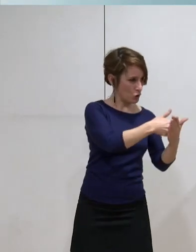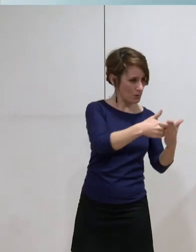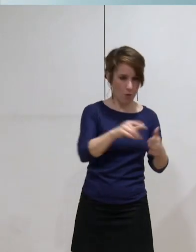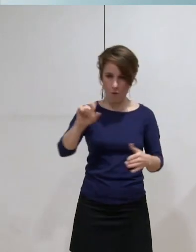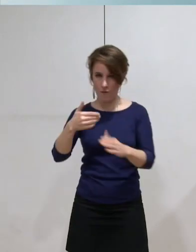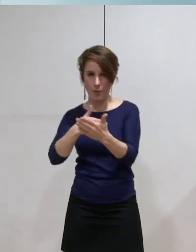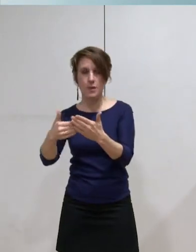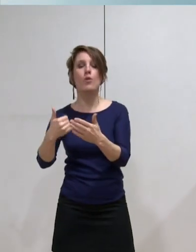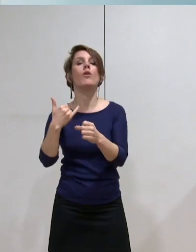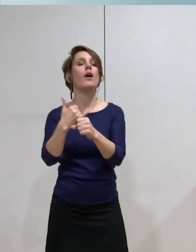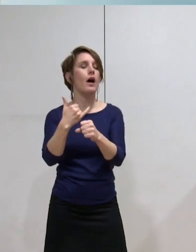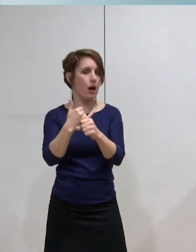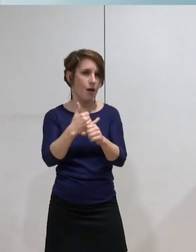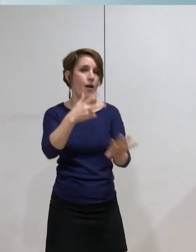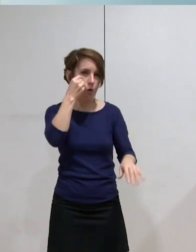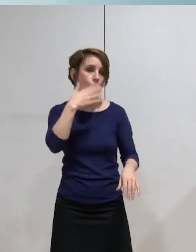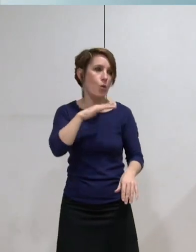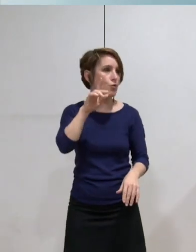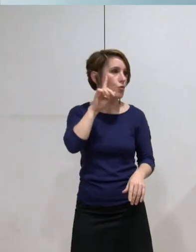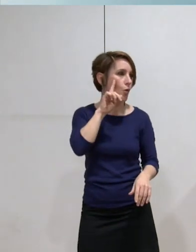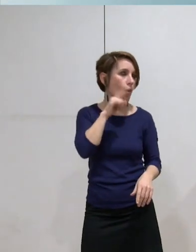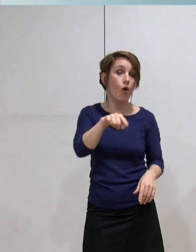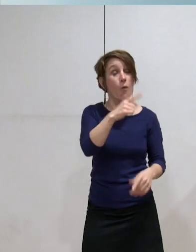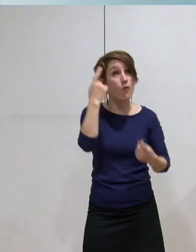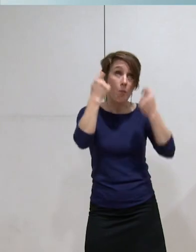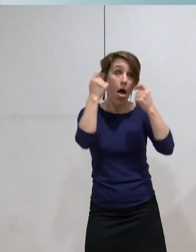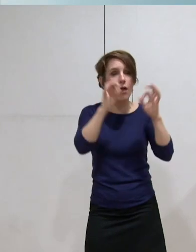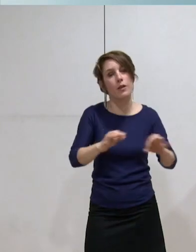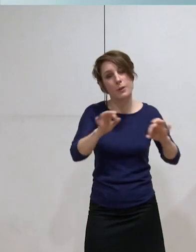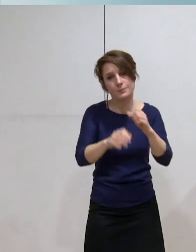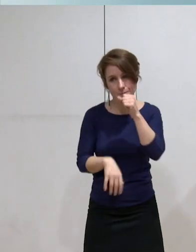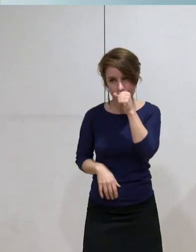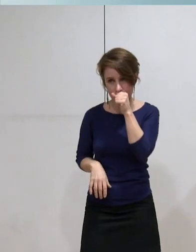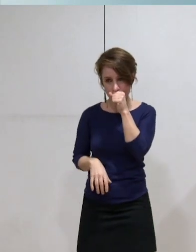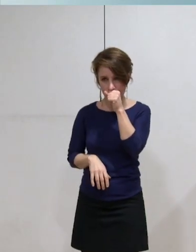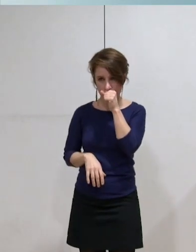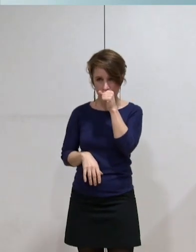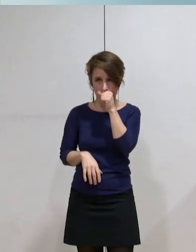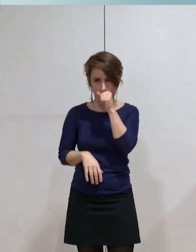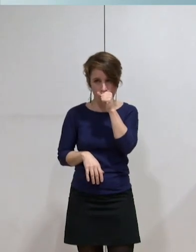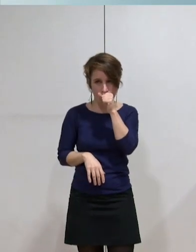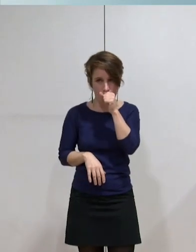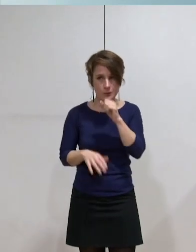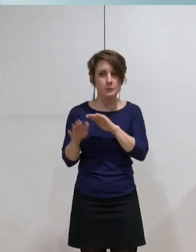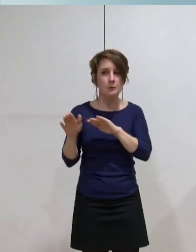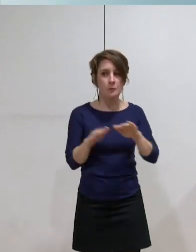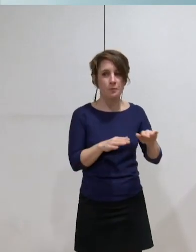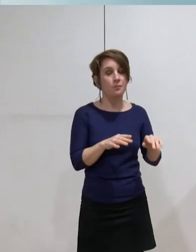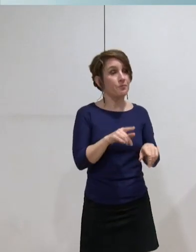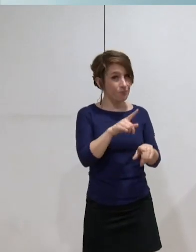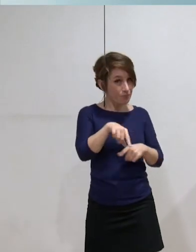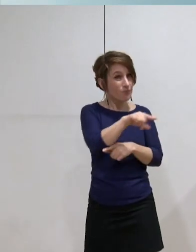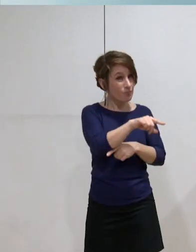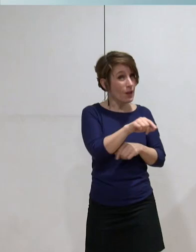on comprend mieux pourquoi cette baisse ne les affolle guerre rappelons que les mêmes face à une toute petite baisse des dotations de l'État